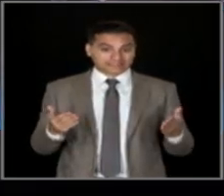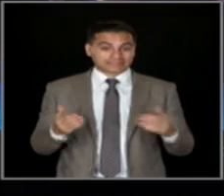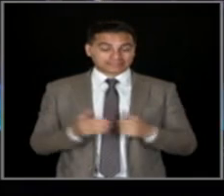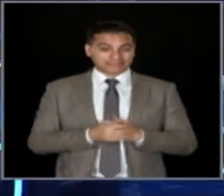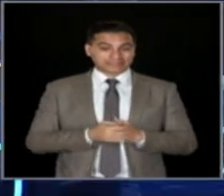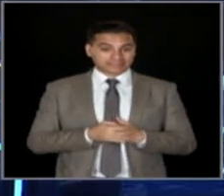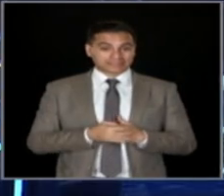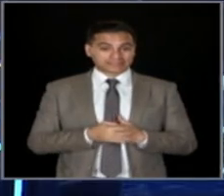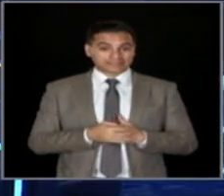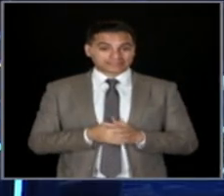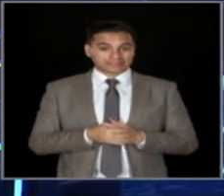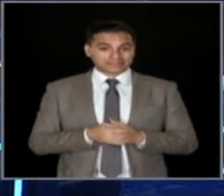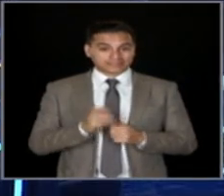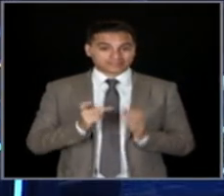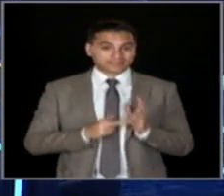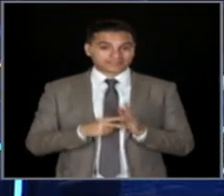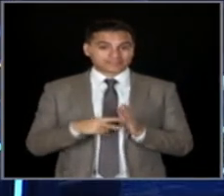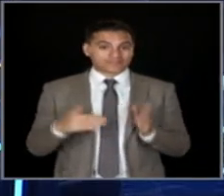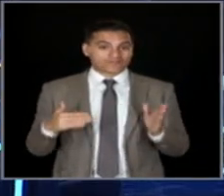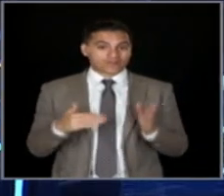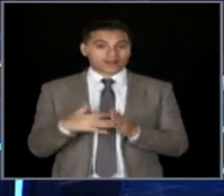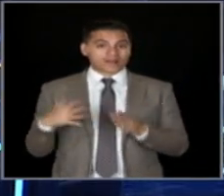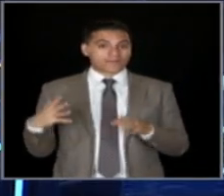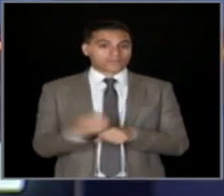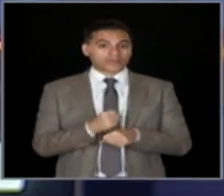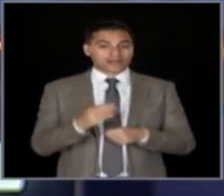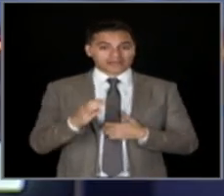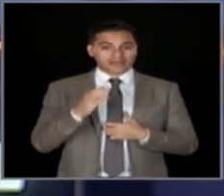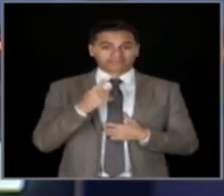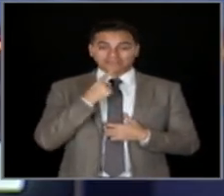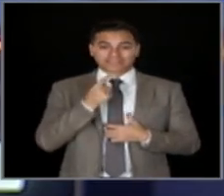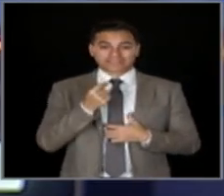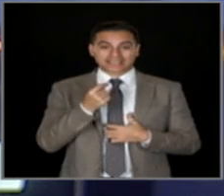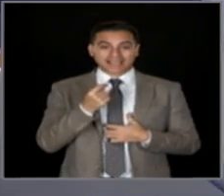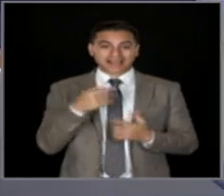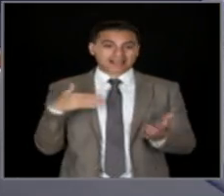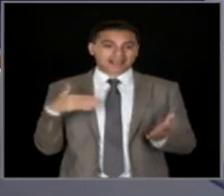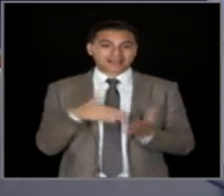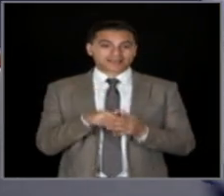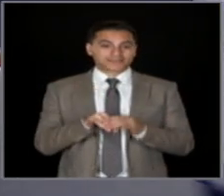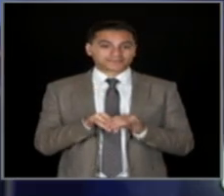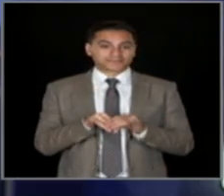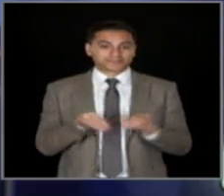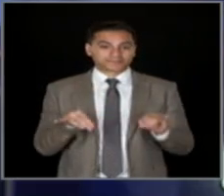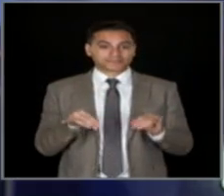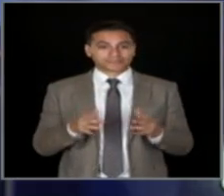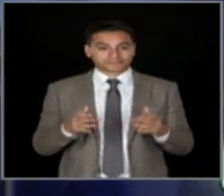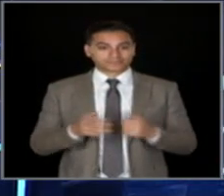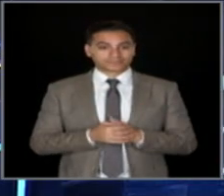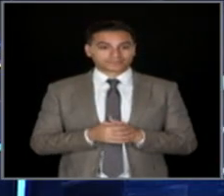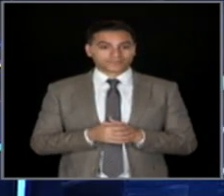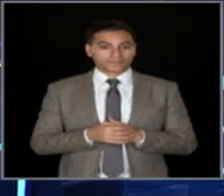برافو عليك، برافو عليك. انت لقطت الاجابه 7 في الوقت الضايع. الحمد لله.